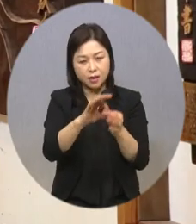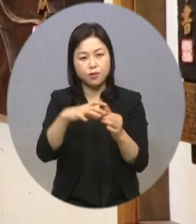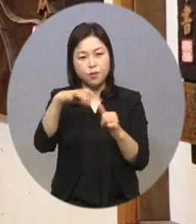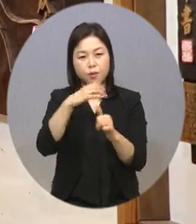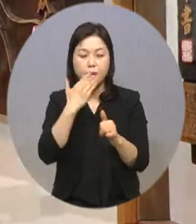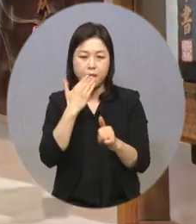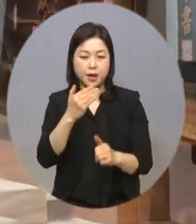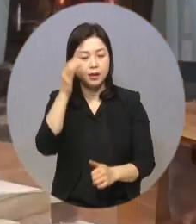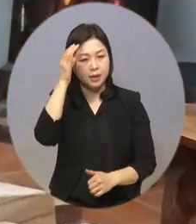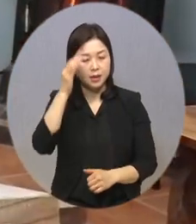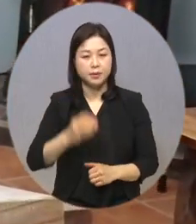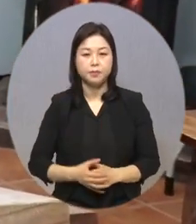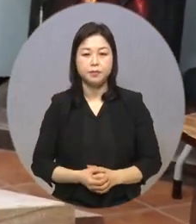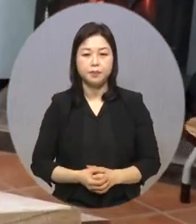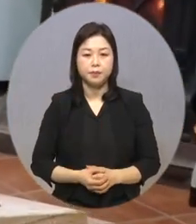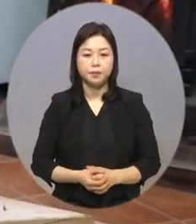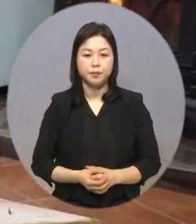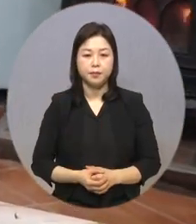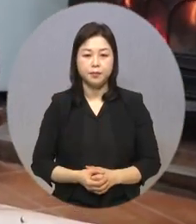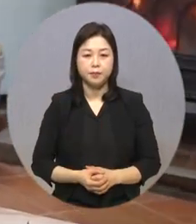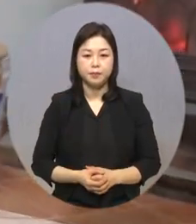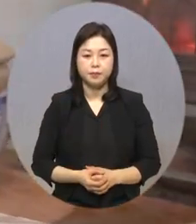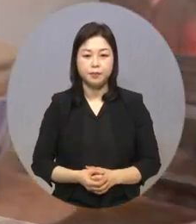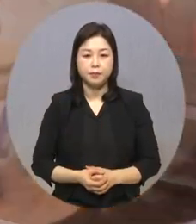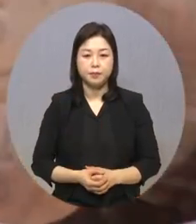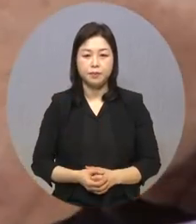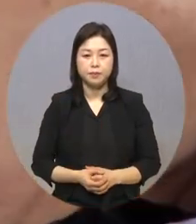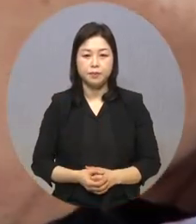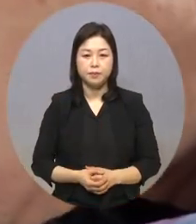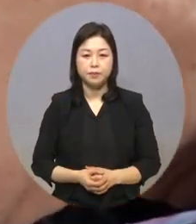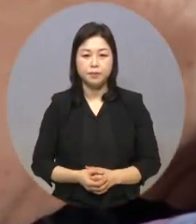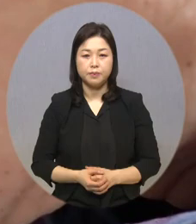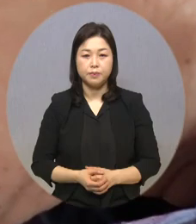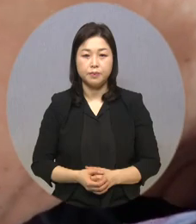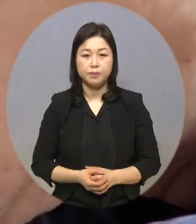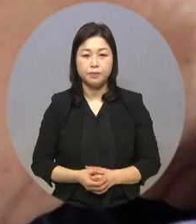지켜지길 기대해봅니다. 복지TV 뉴스 이소영입니다.